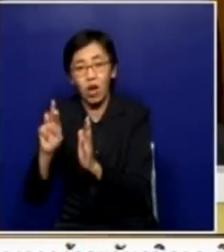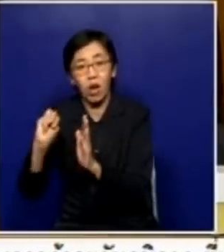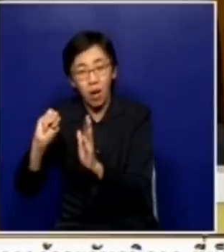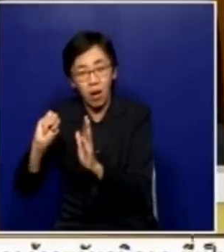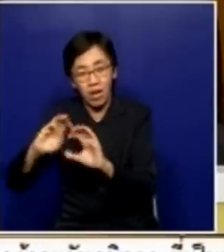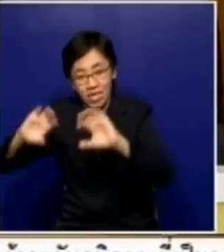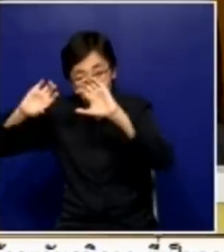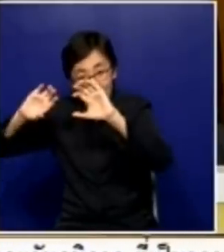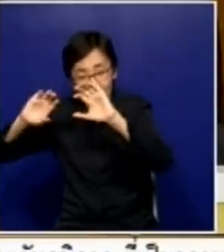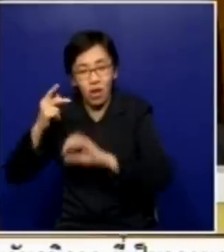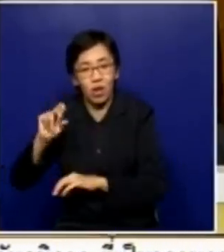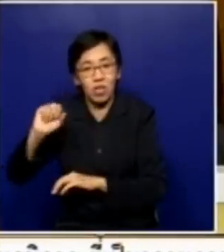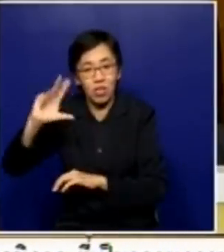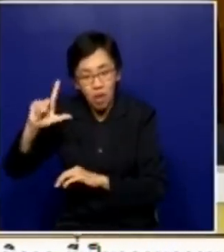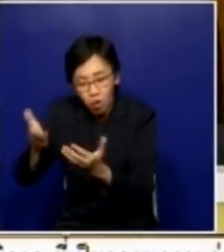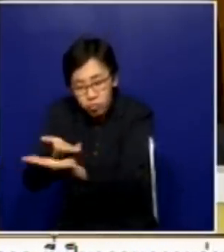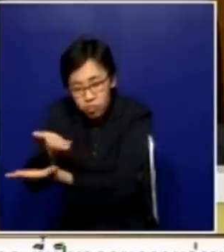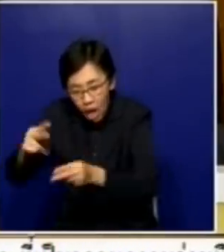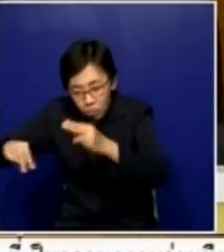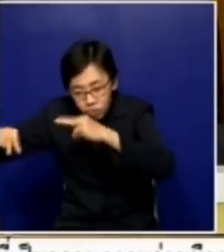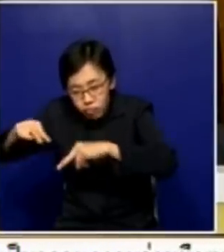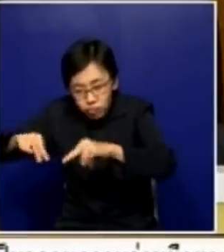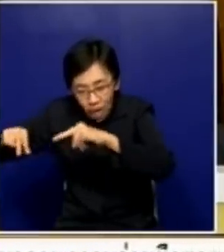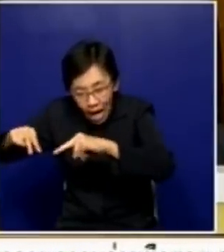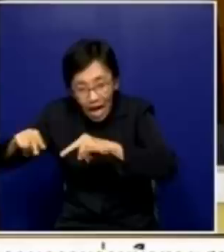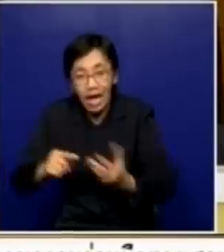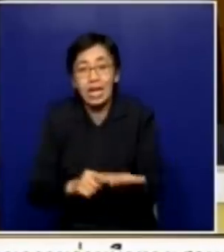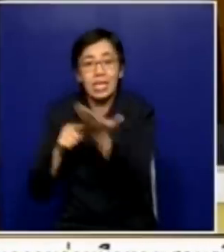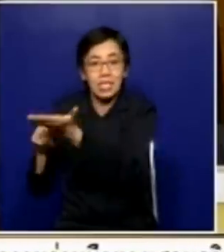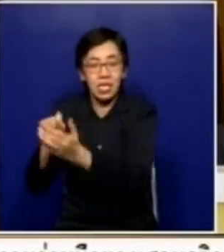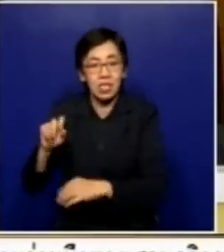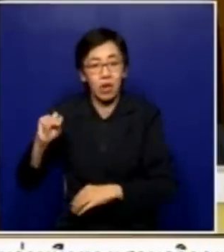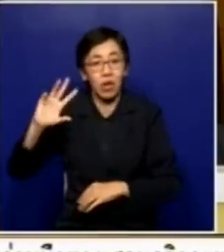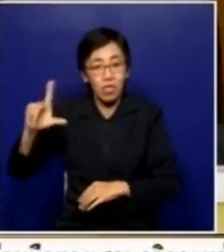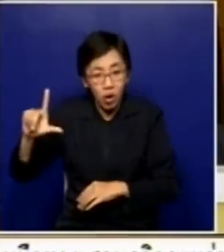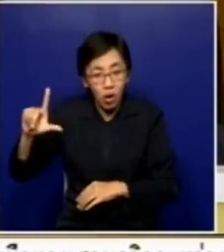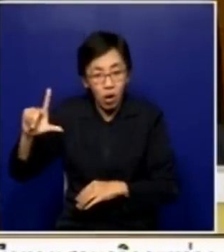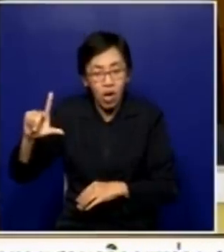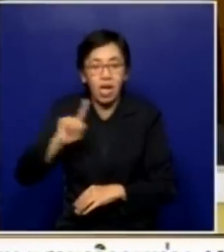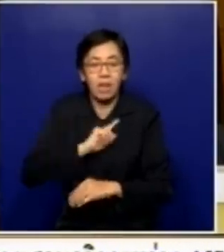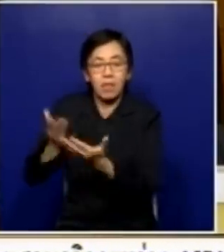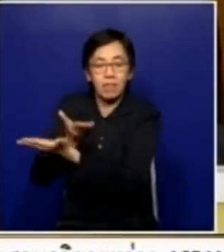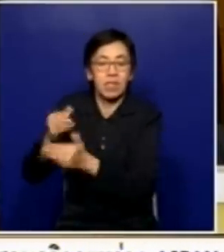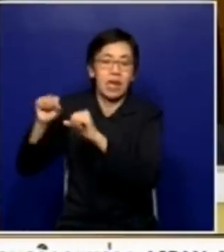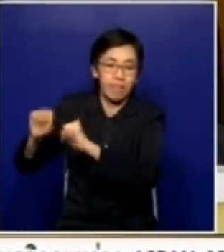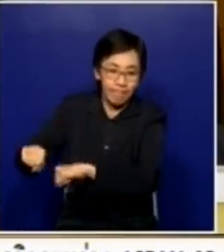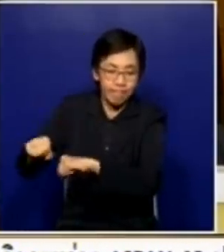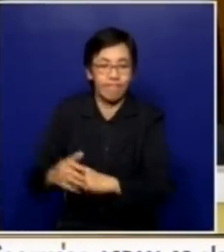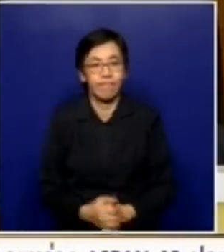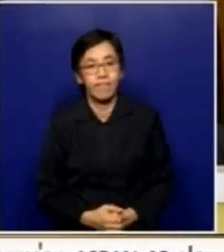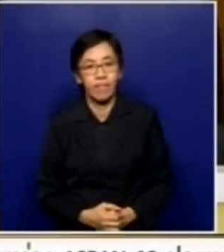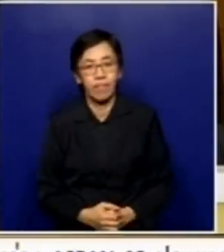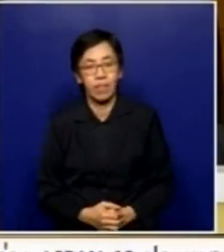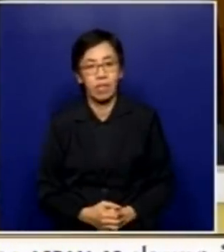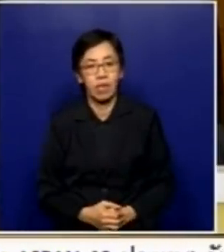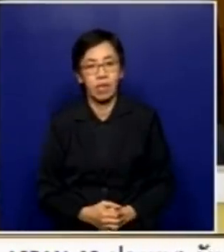ุดภายต้รฐบาลค. ส. เป็ผวารณาและให้สภานิติประจแงชาติที่แต่งตงกมาเองเปผู้วจาราเหชอบพร้อมกั